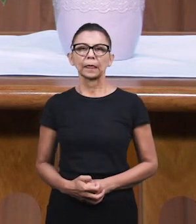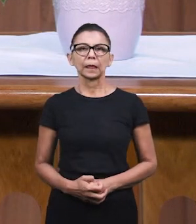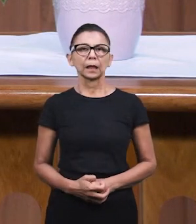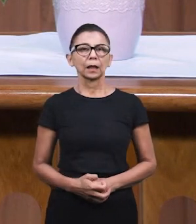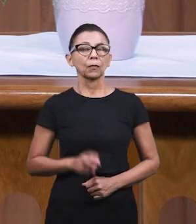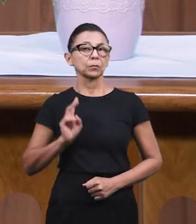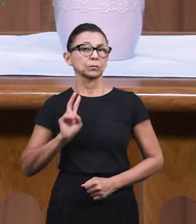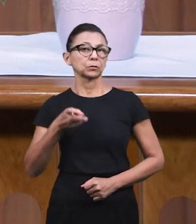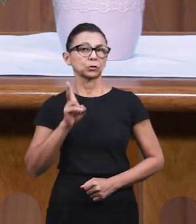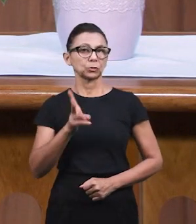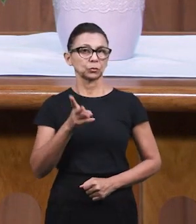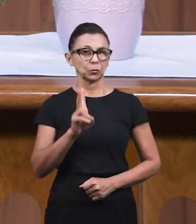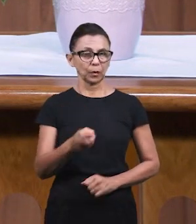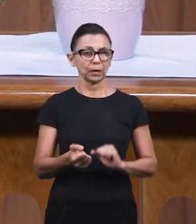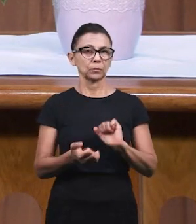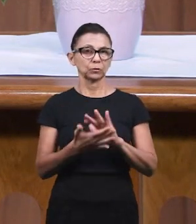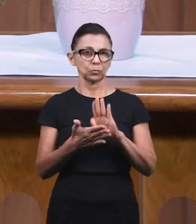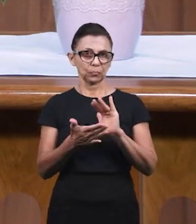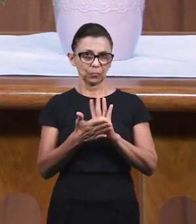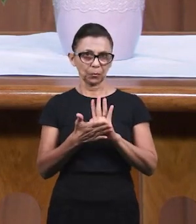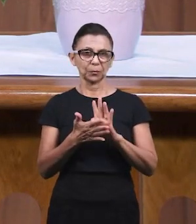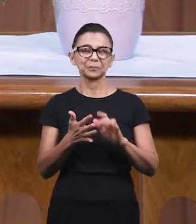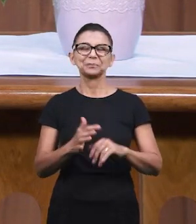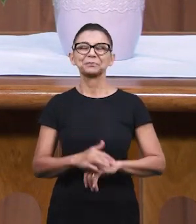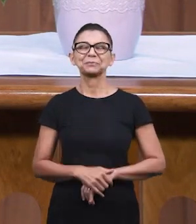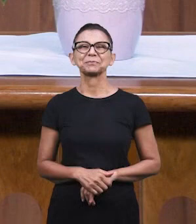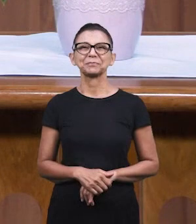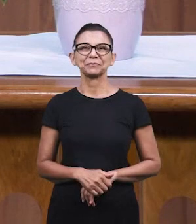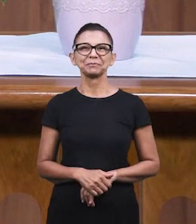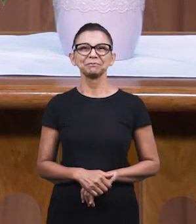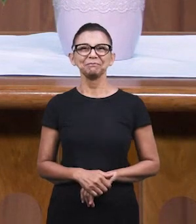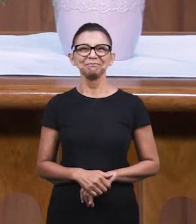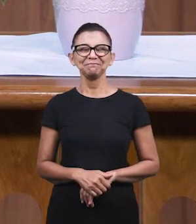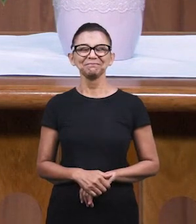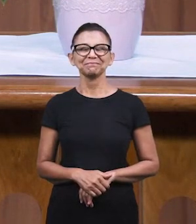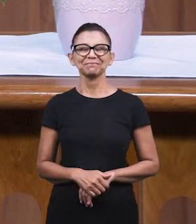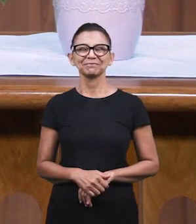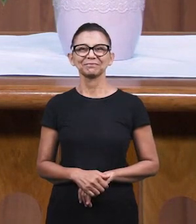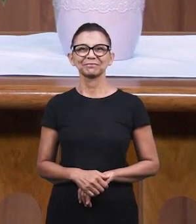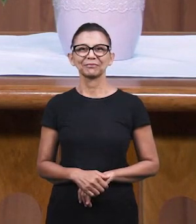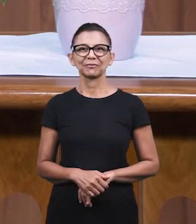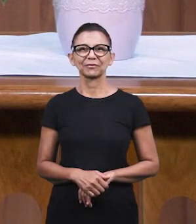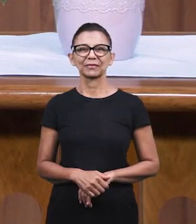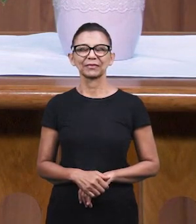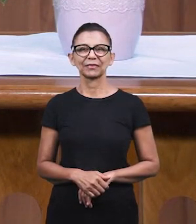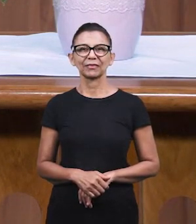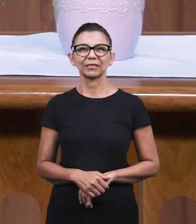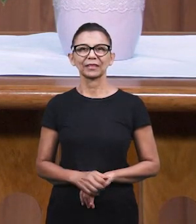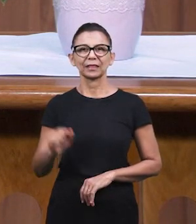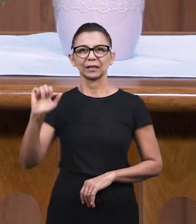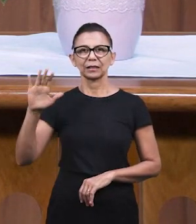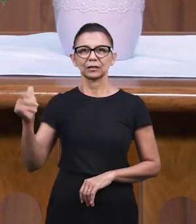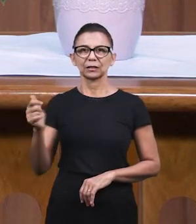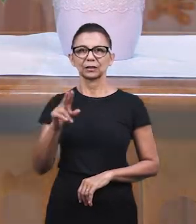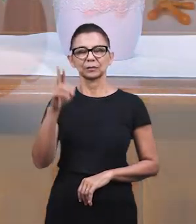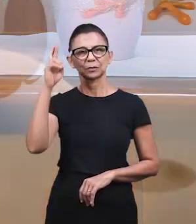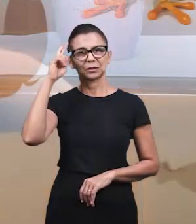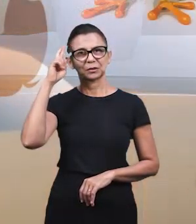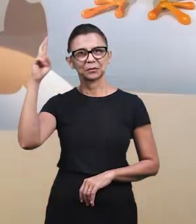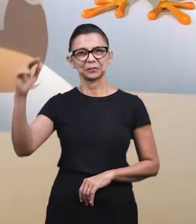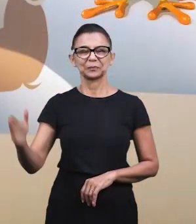Возлюбленные, давайте продолжим наше богослужение. И споем еще один псалом нашему